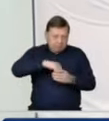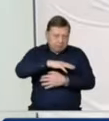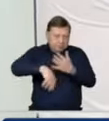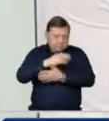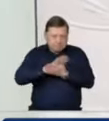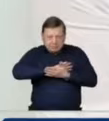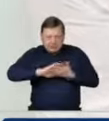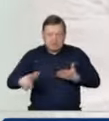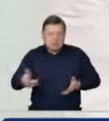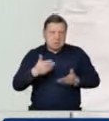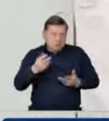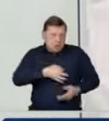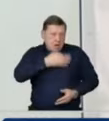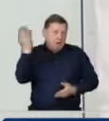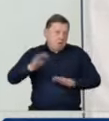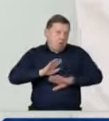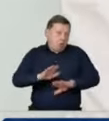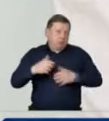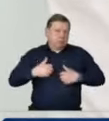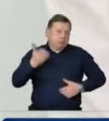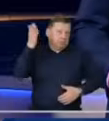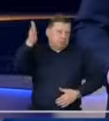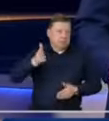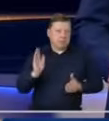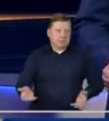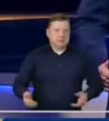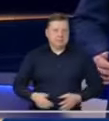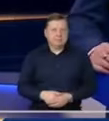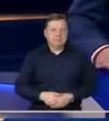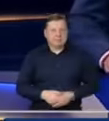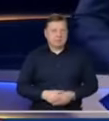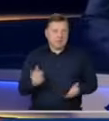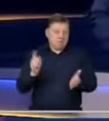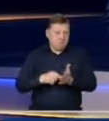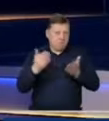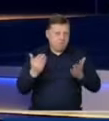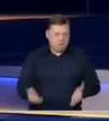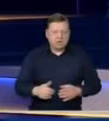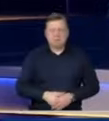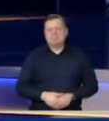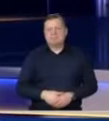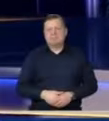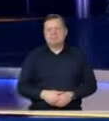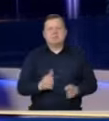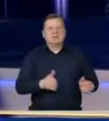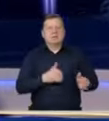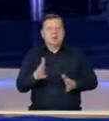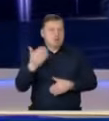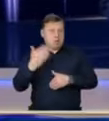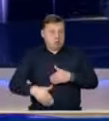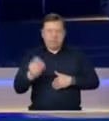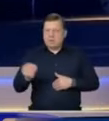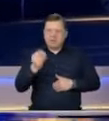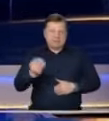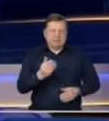a to prosta droga do lepszej ochrony środowiska. A no właśnie, o przyjaznym dla natury asfalcie już było, ale to wcale nie koniec